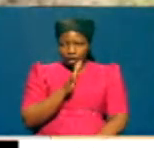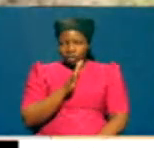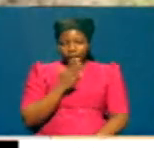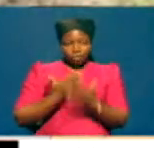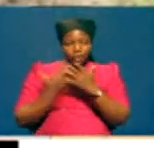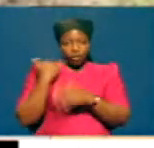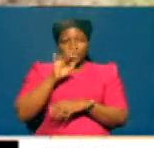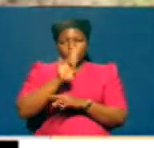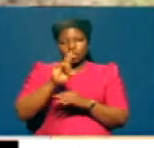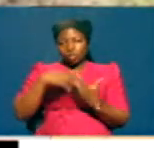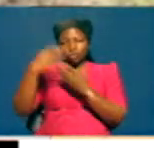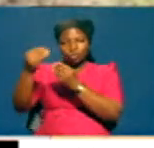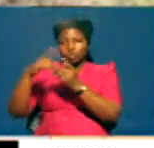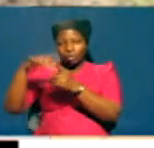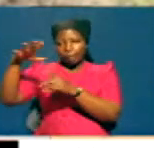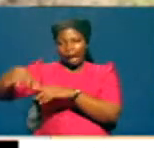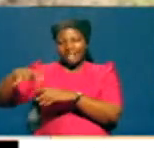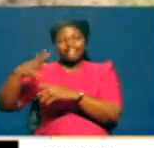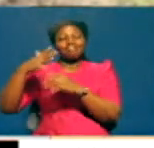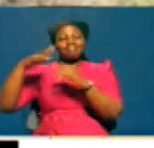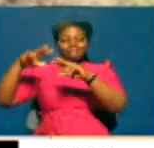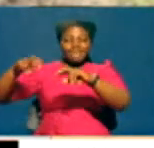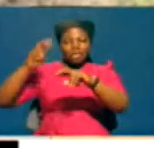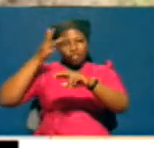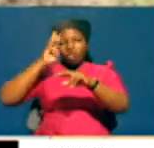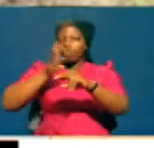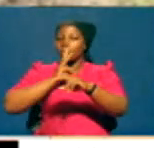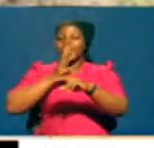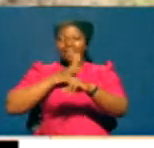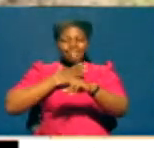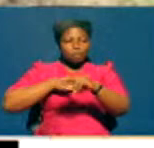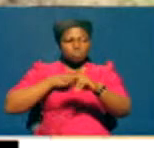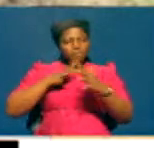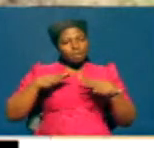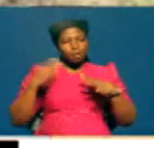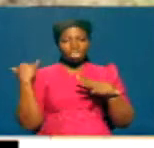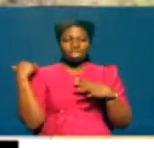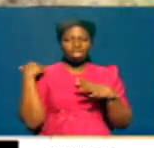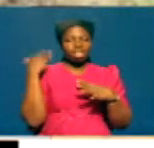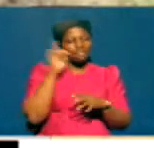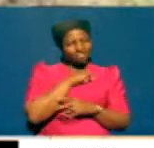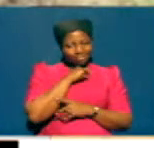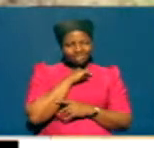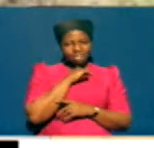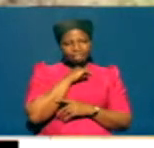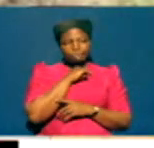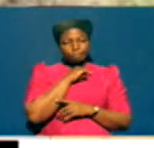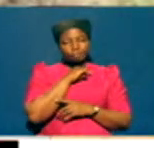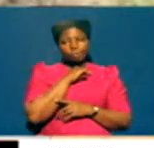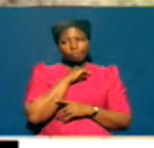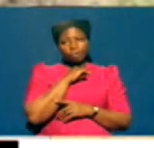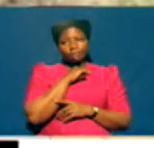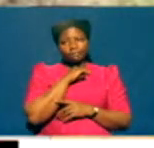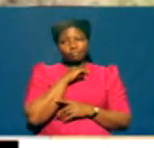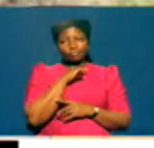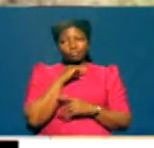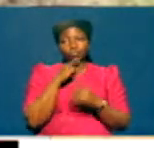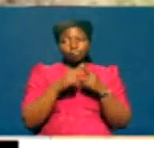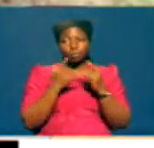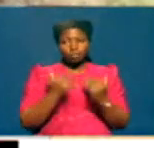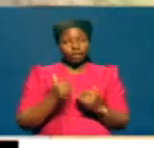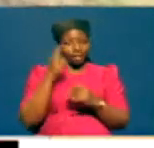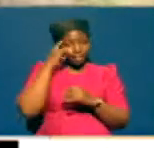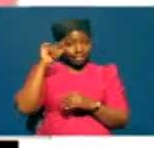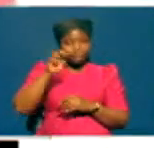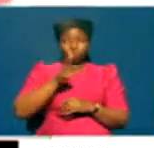park, tafuta maji usiku, nyazi, paka zai, paka nafikiri maji ndio ametusaidia